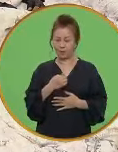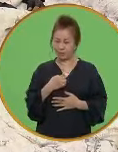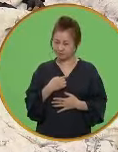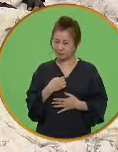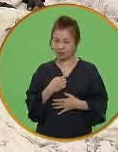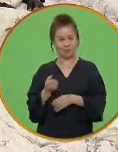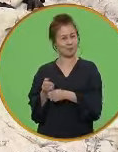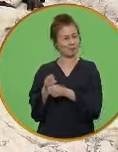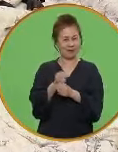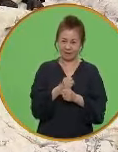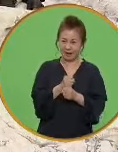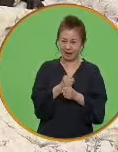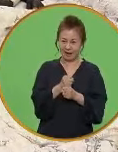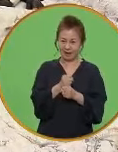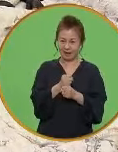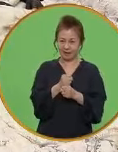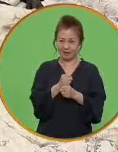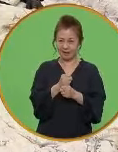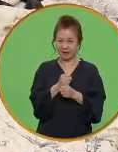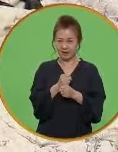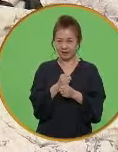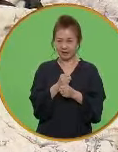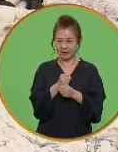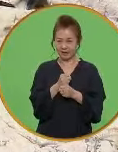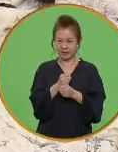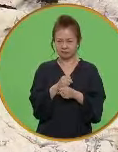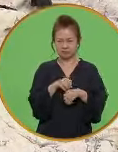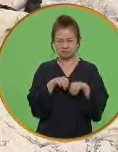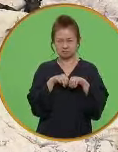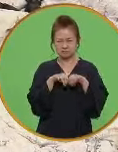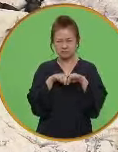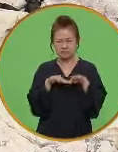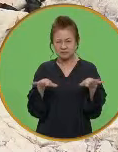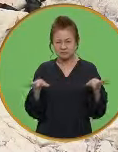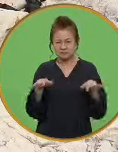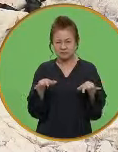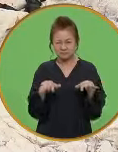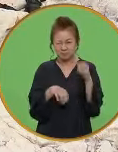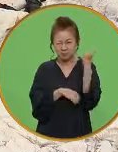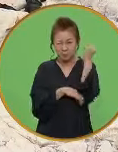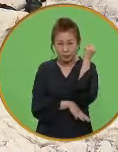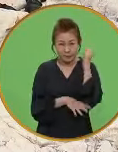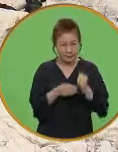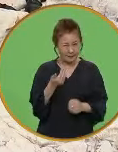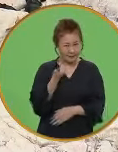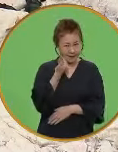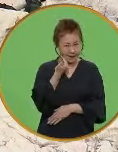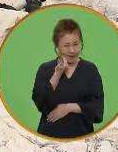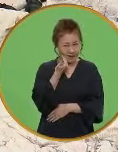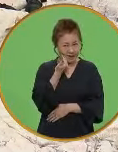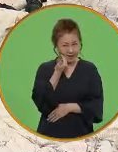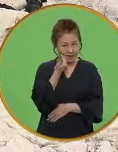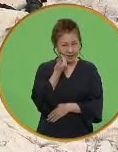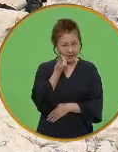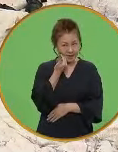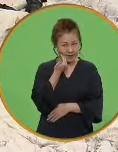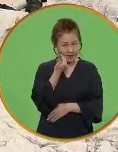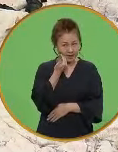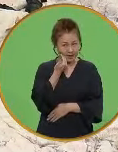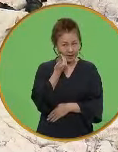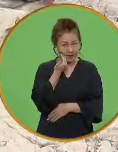私も良くなりました。 元気だ。発症順からすると感染源は、